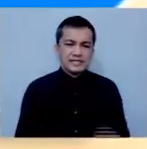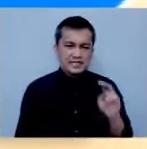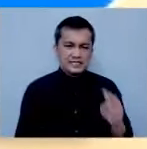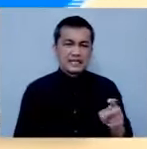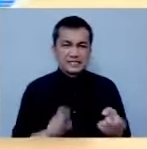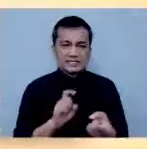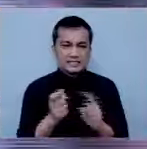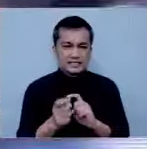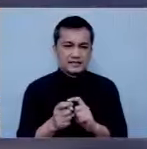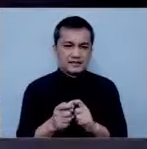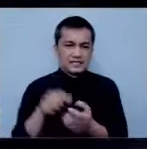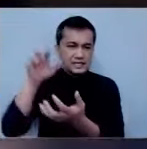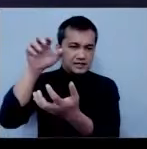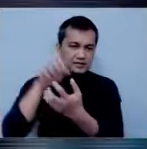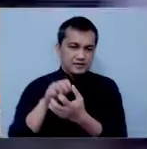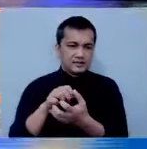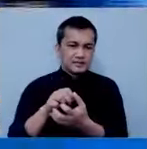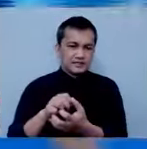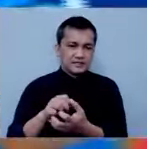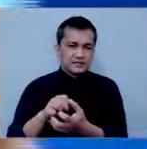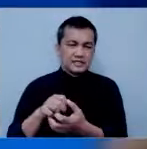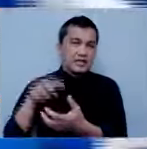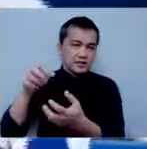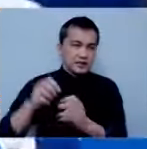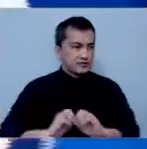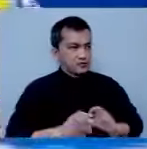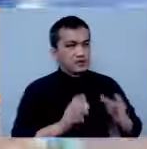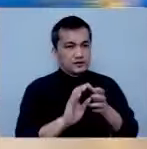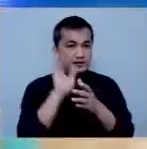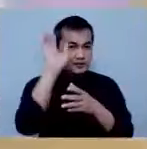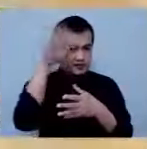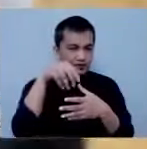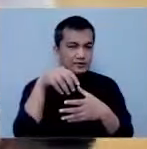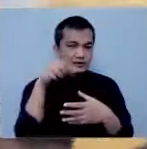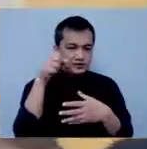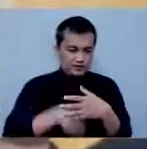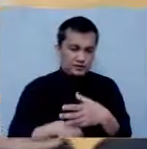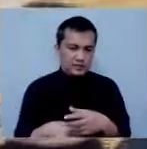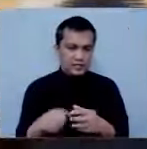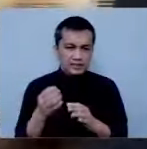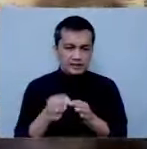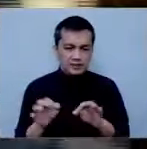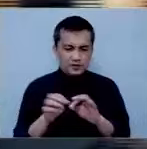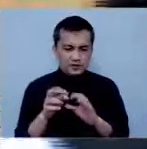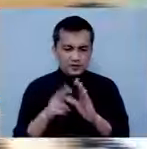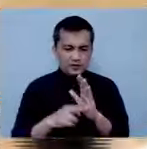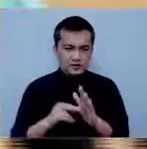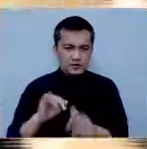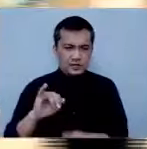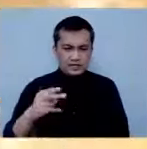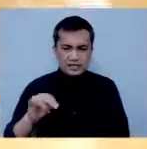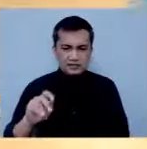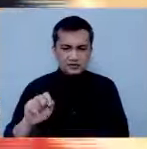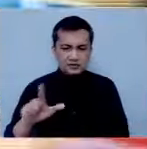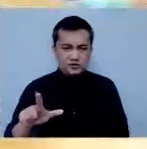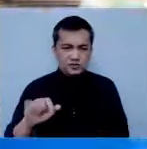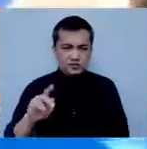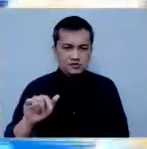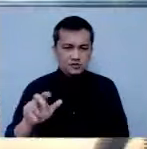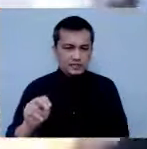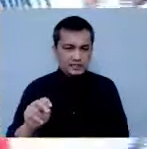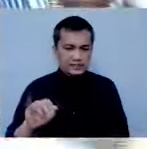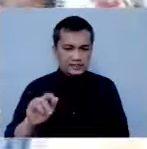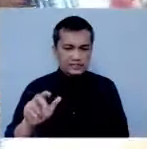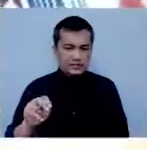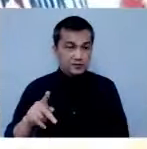kanilang rebounding at second chance points. Magiging importante na naman ang roles ni na RJ Hazul, Jonathan Williams at Jason